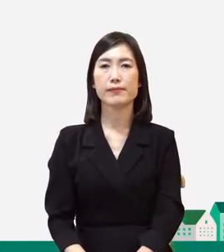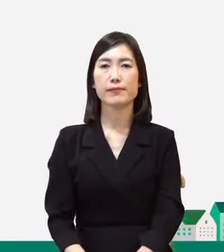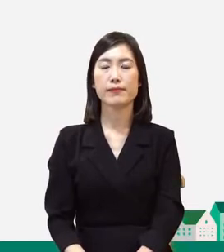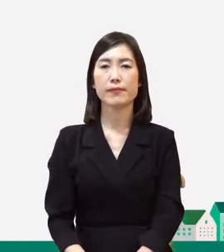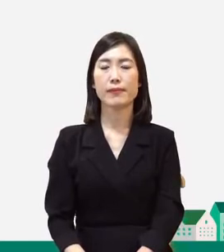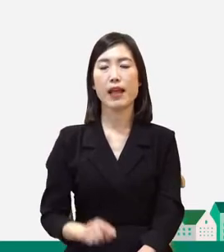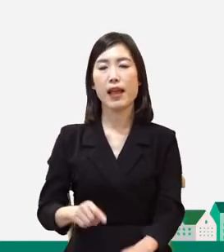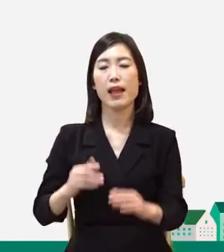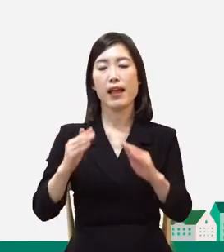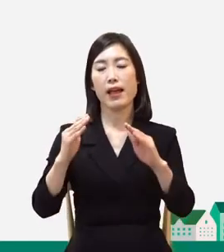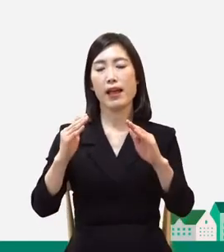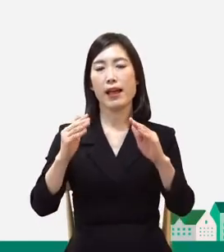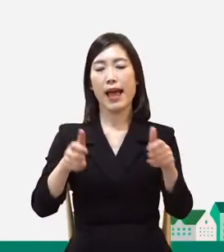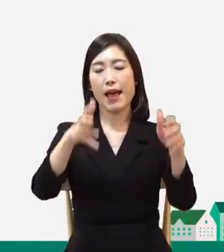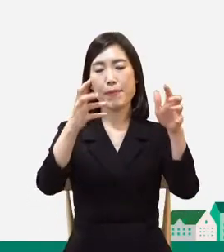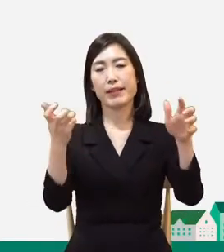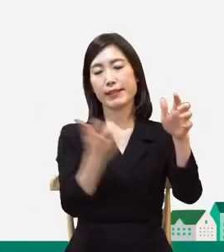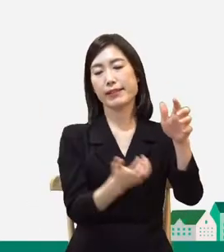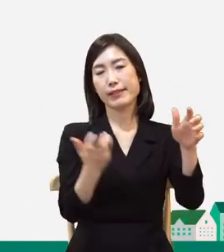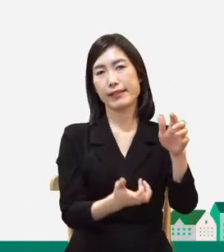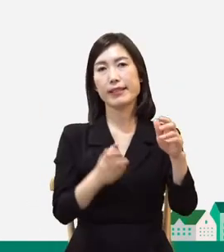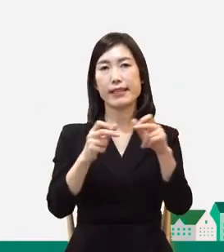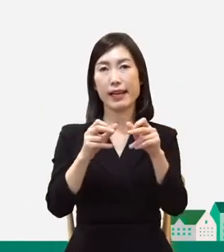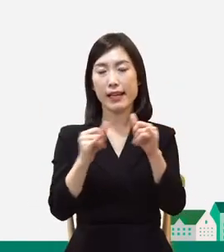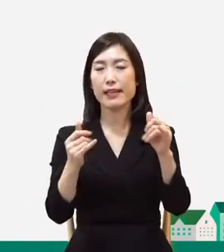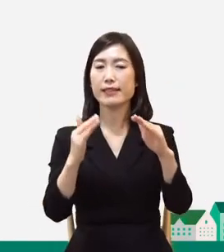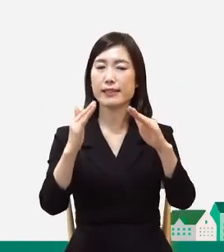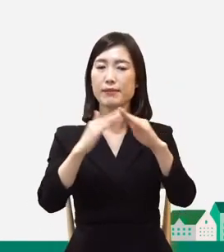저희가 입주민을 만나서 입주민을 알아가고,